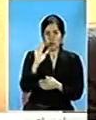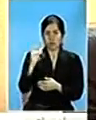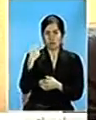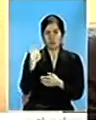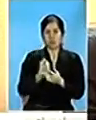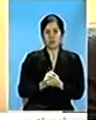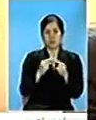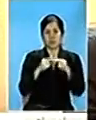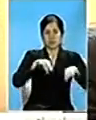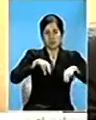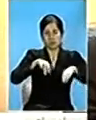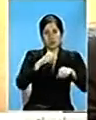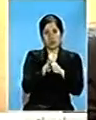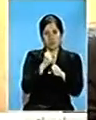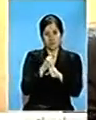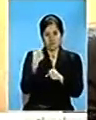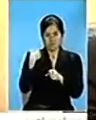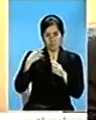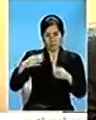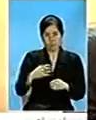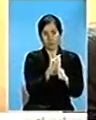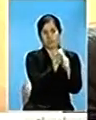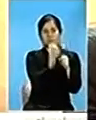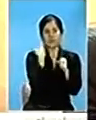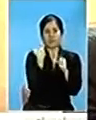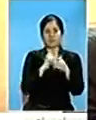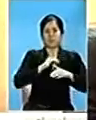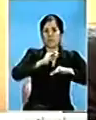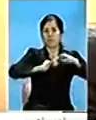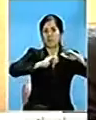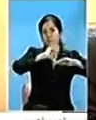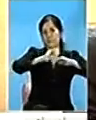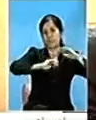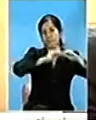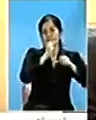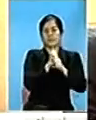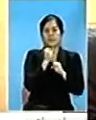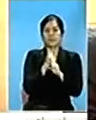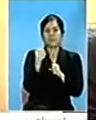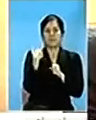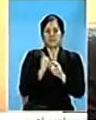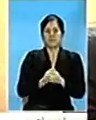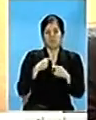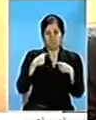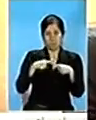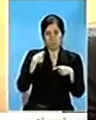เป็นเอกภาพนำมาสู่พลังในการขับเคลื่อนตามภารกิจไม่ใช่เรื่องง่